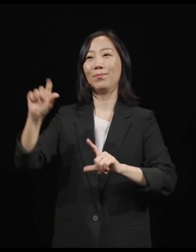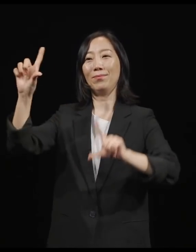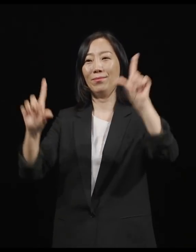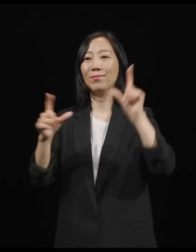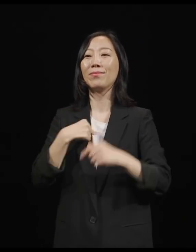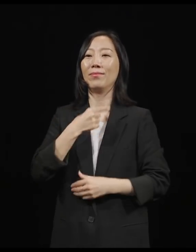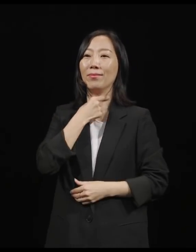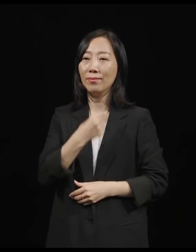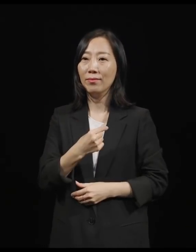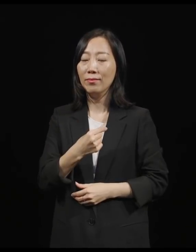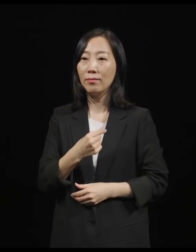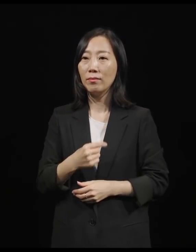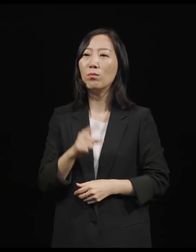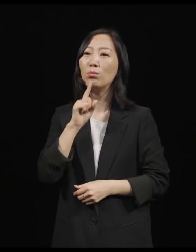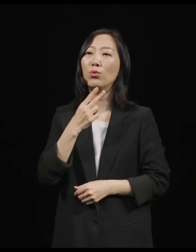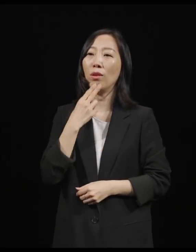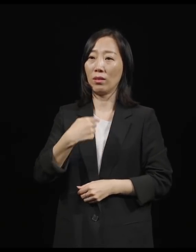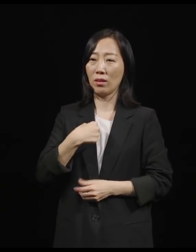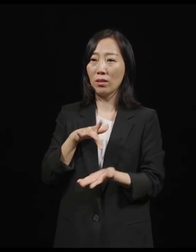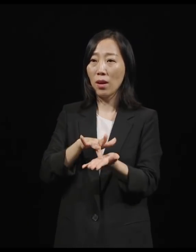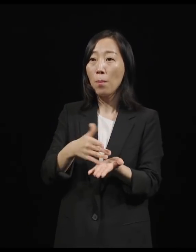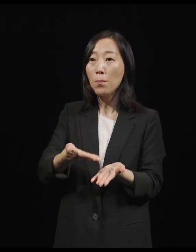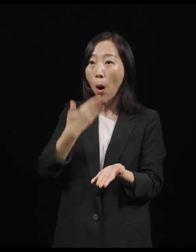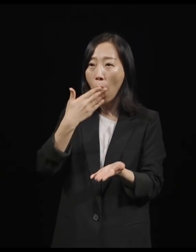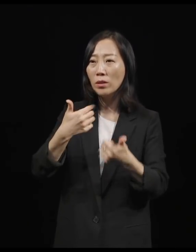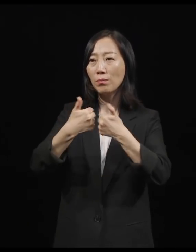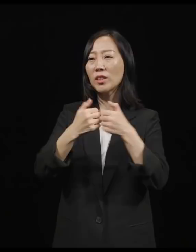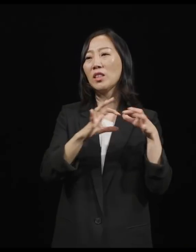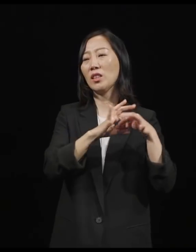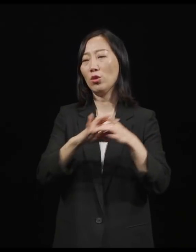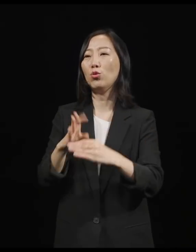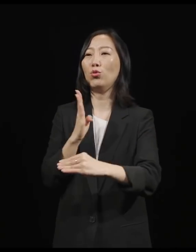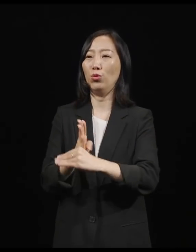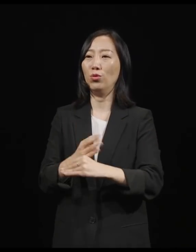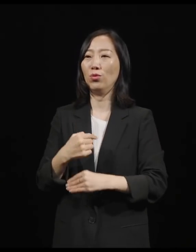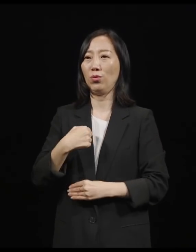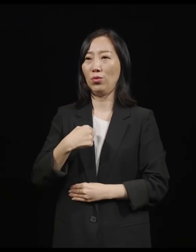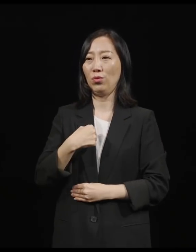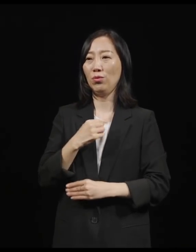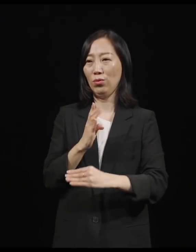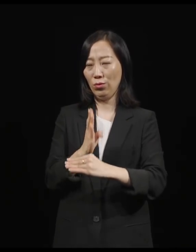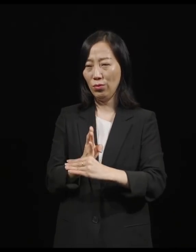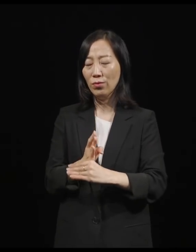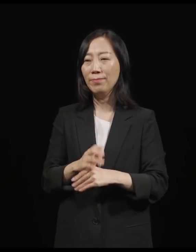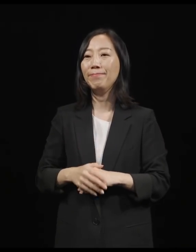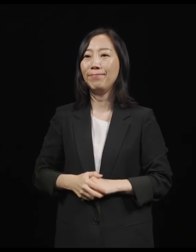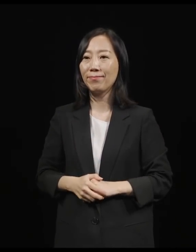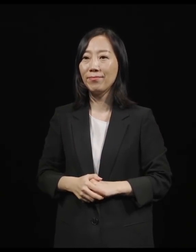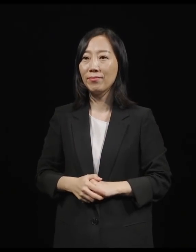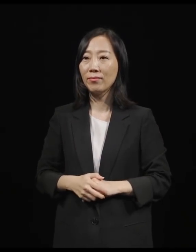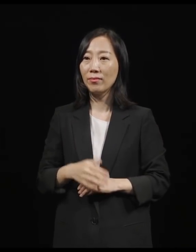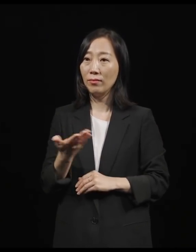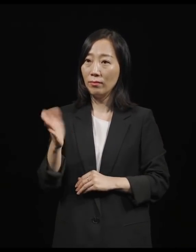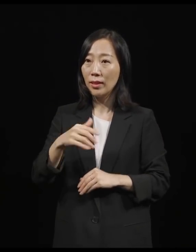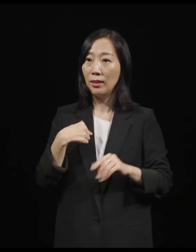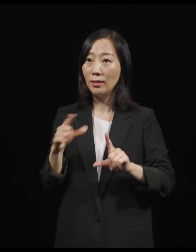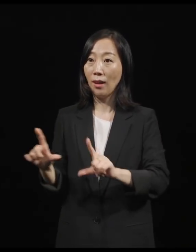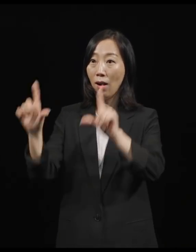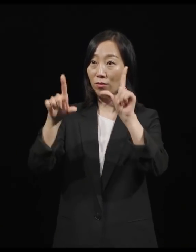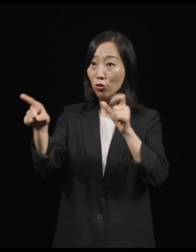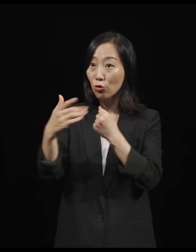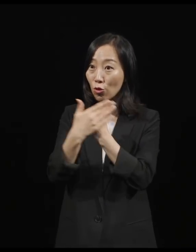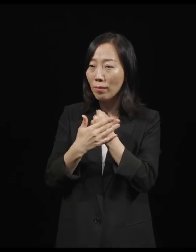물론 전 지금도 약을 먹고 상담을 받는 조현병 환자입니다. 하지만 제 삶을 통해서